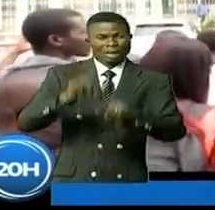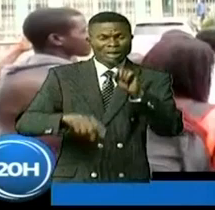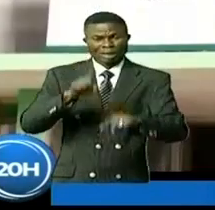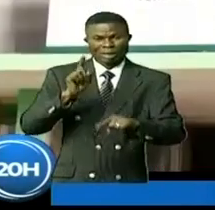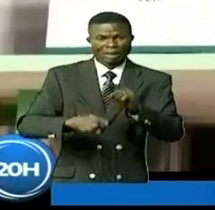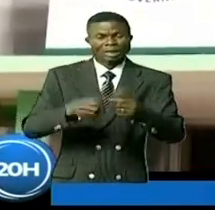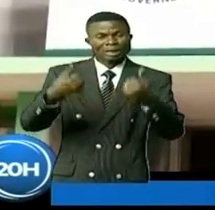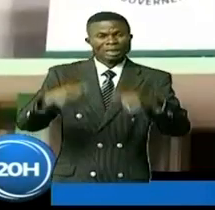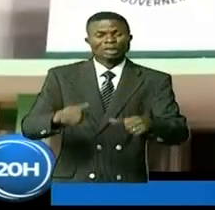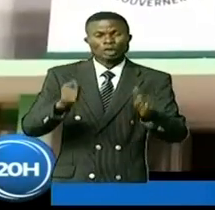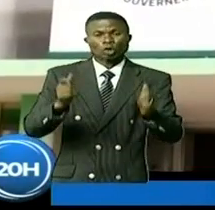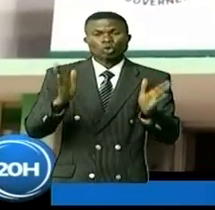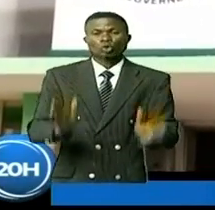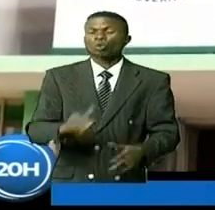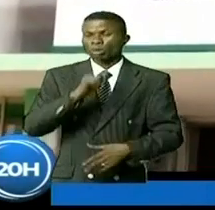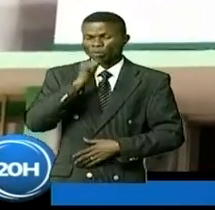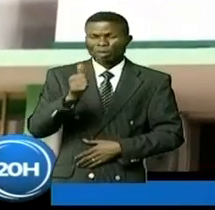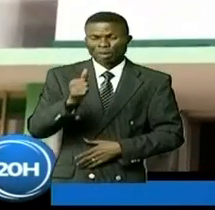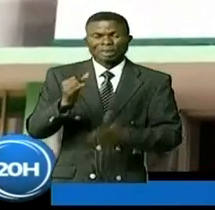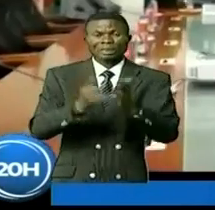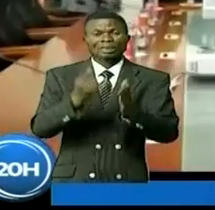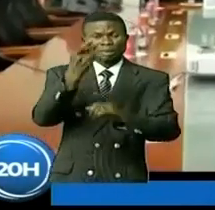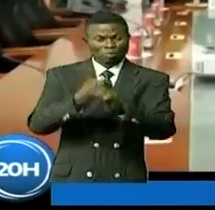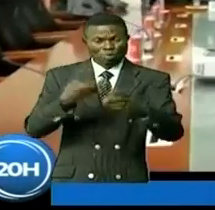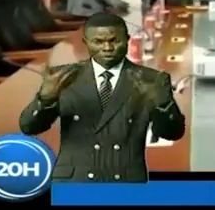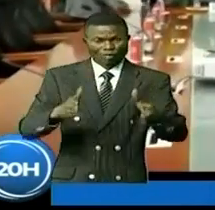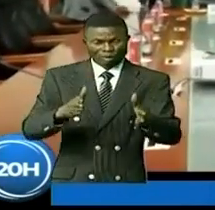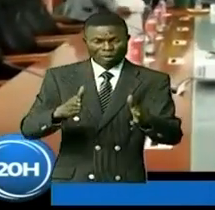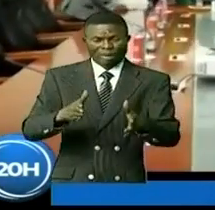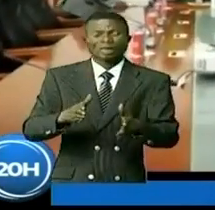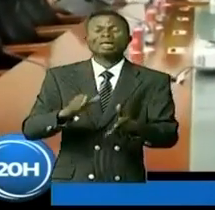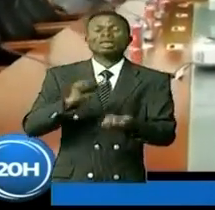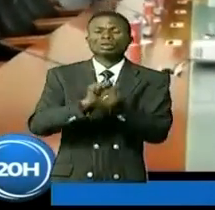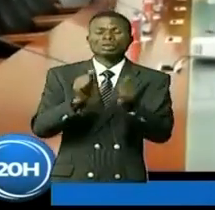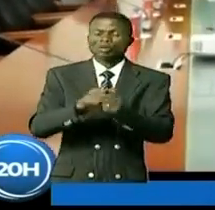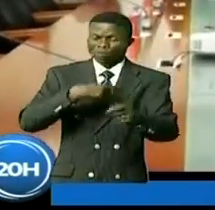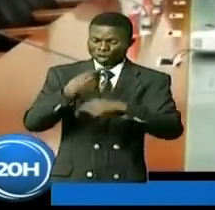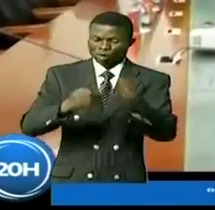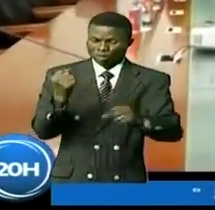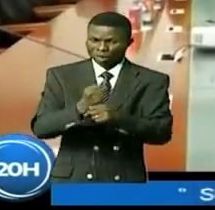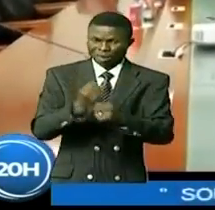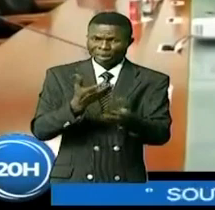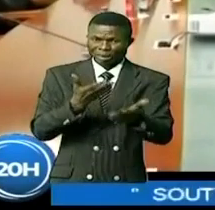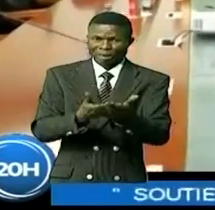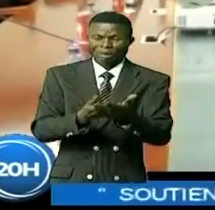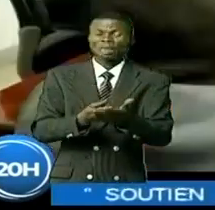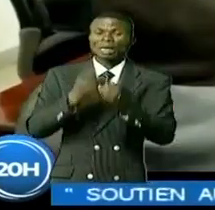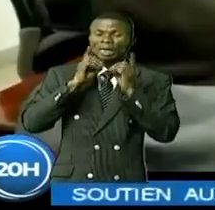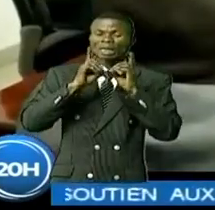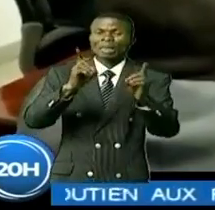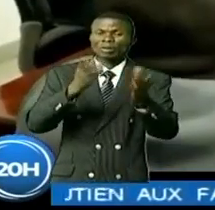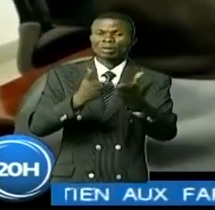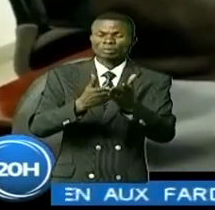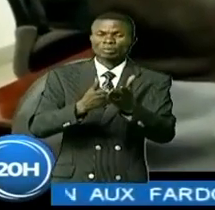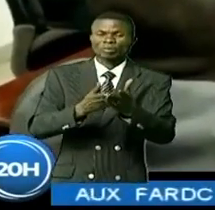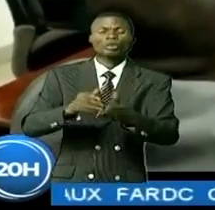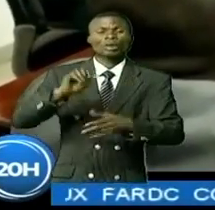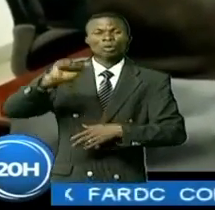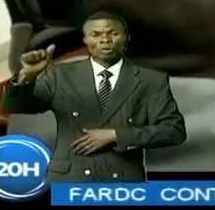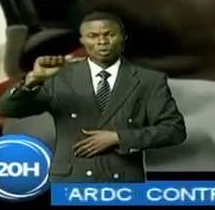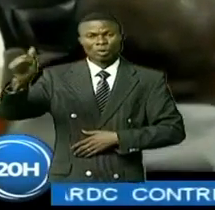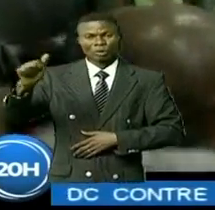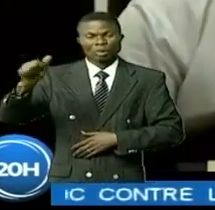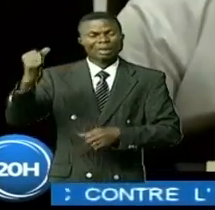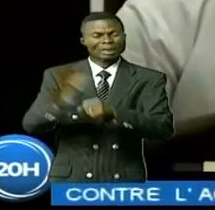éternellement journalier. Après 6 mois, le contrat devient à durée indéterminée. En croit leur déclaration, ce sont eux qui font le gros